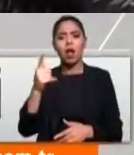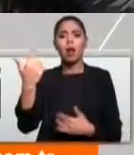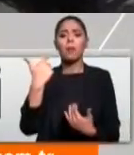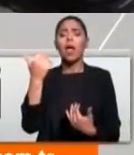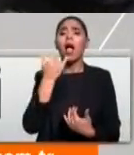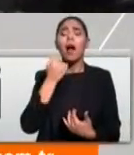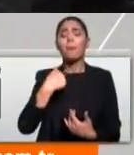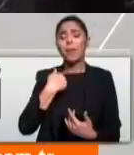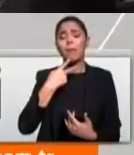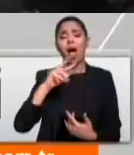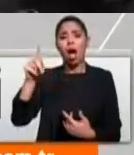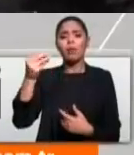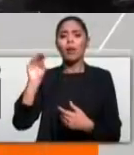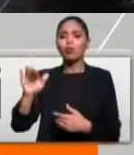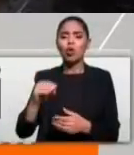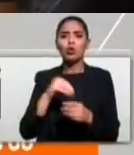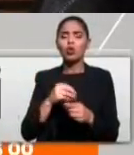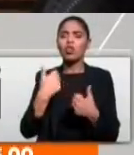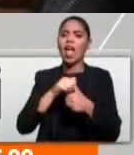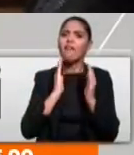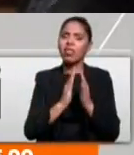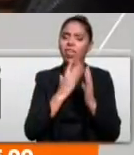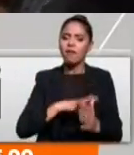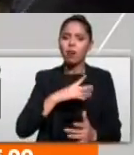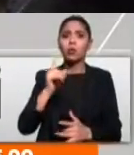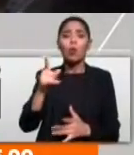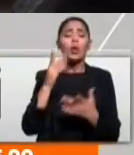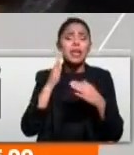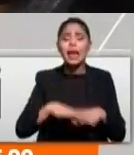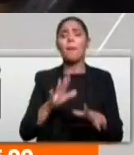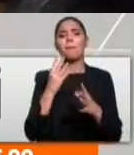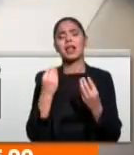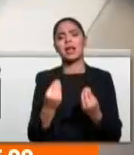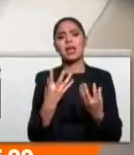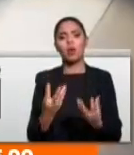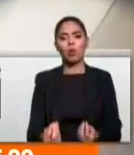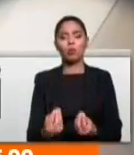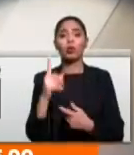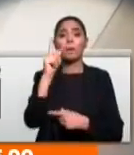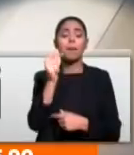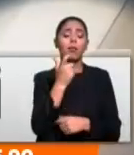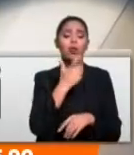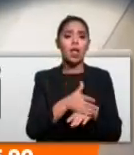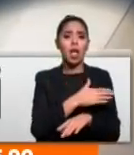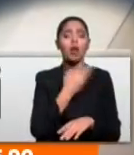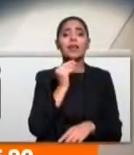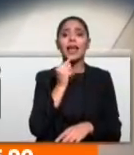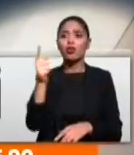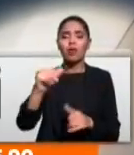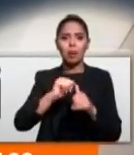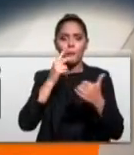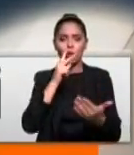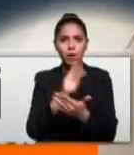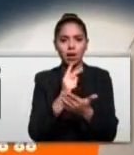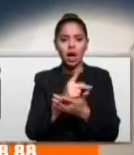evliliğini devam ettirmeye çalıştı. Keşke böyle olmasaydı, keşke devam ettirmeseydi hiç. 1,5 yıl önce genç kadının boşanmaya